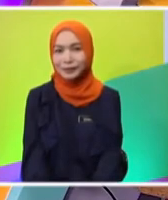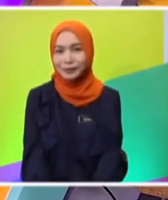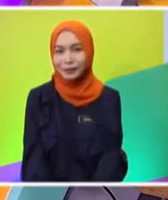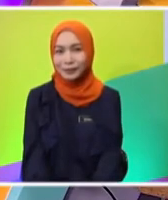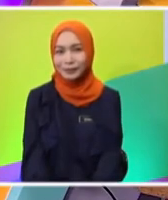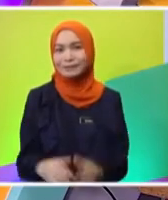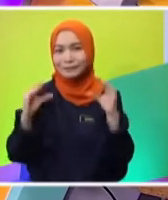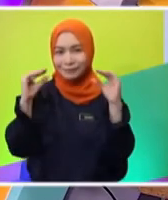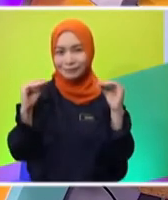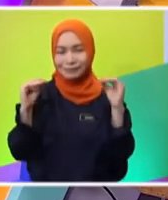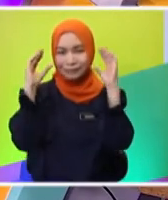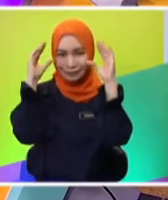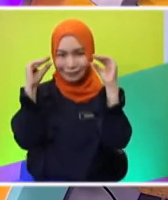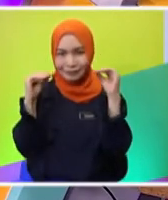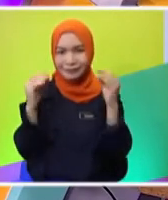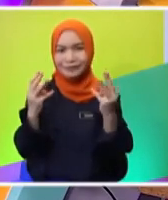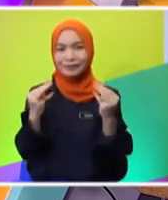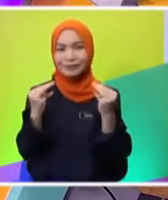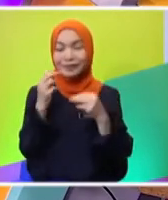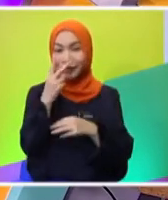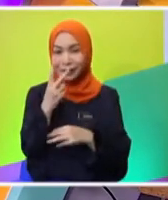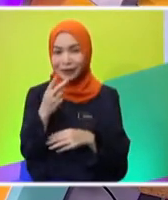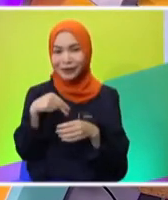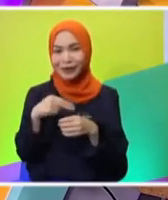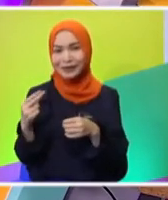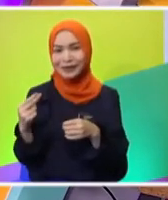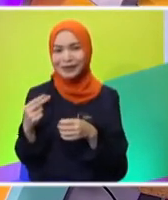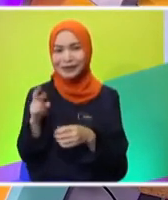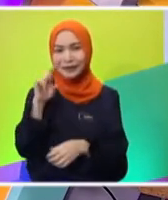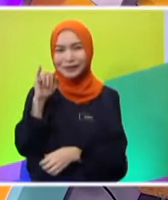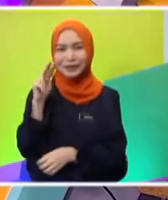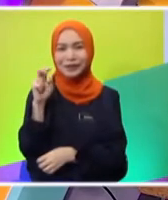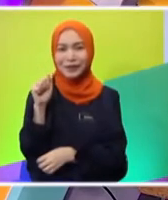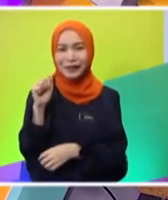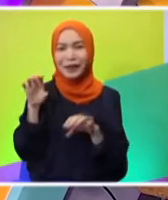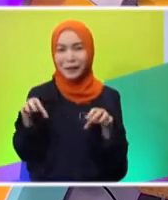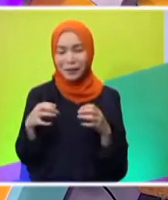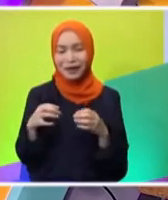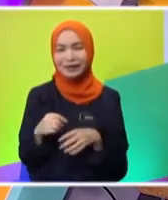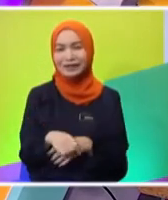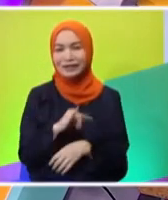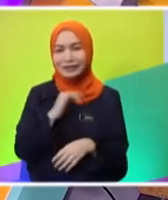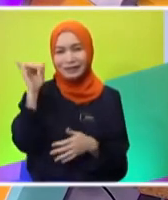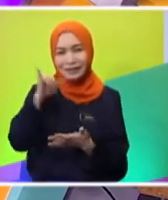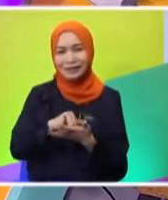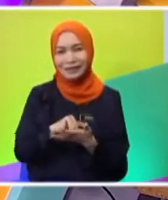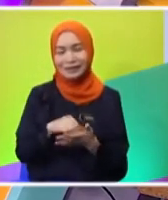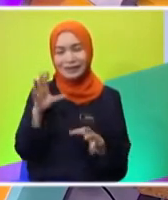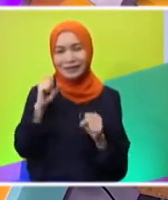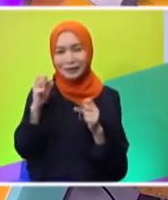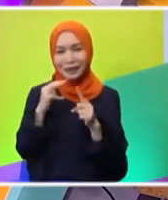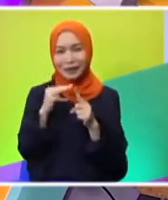hasilnya Rina but She Say pasti bisa 2004 maka bonus hahaha oke dan untuk